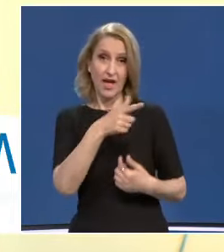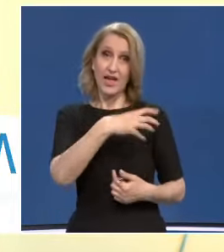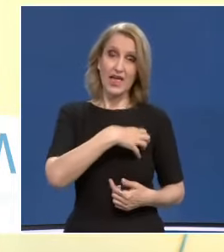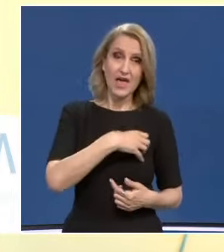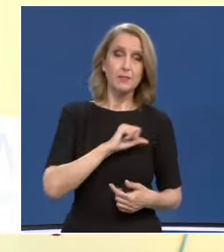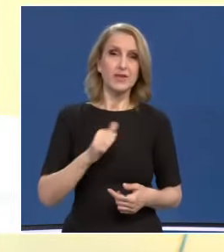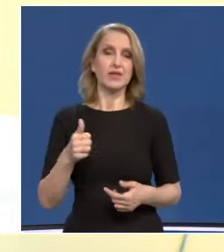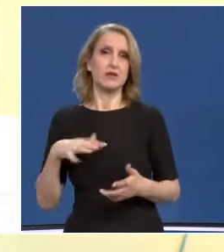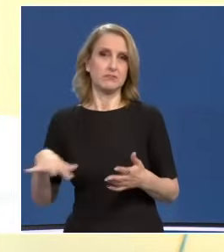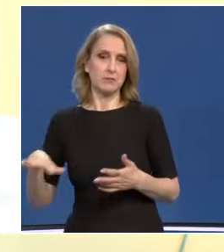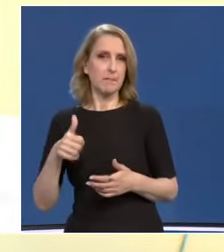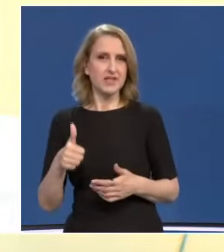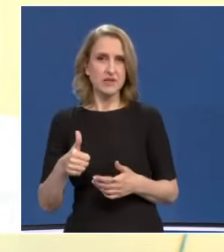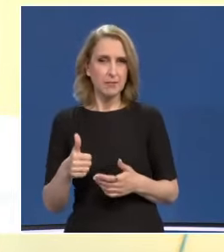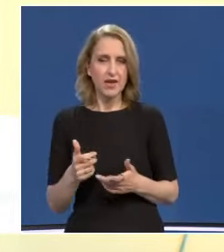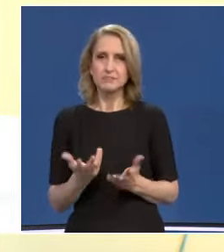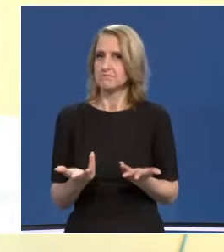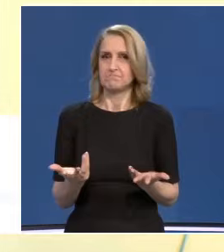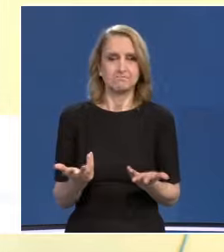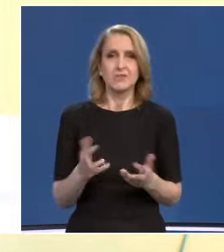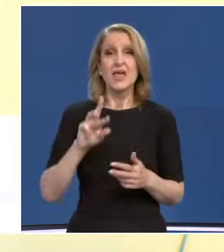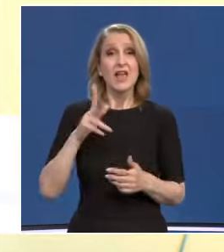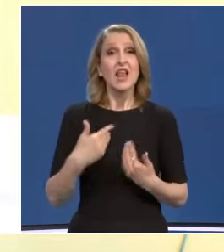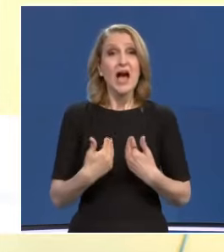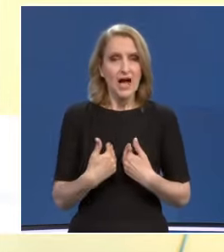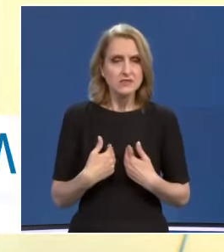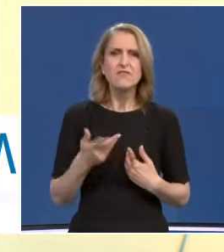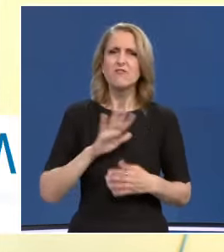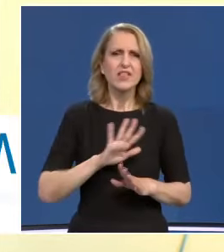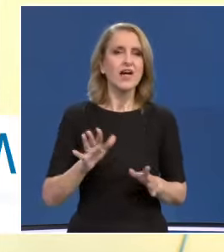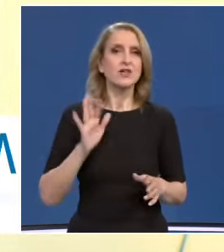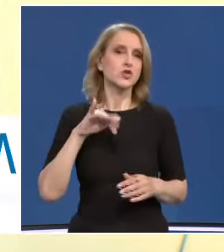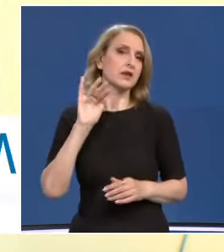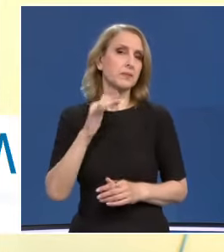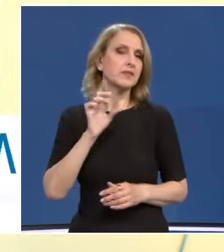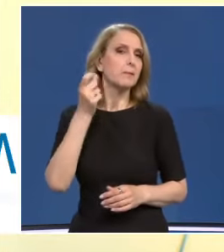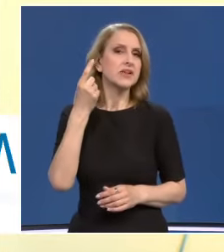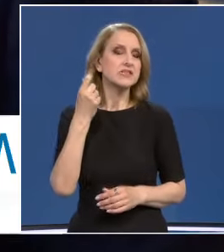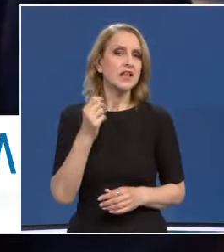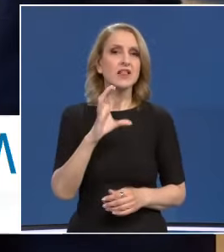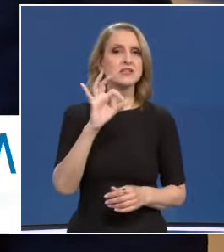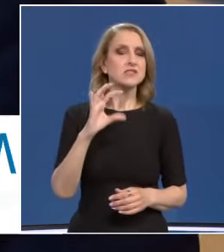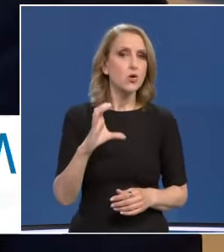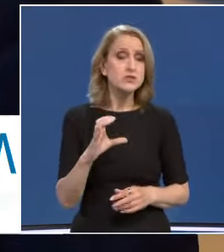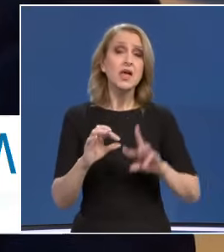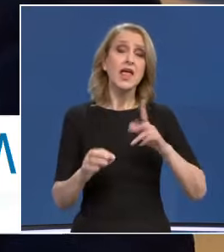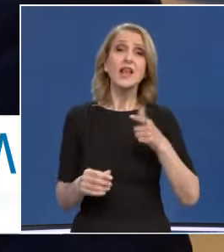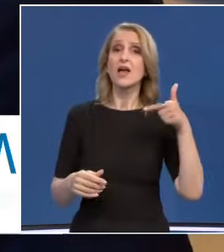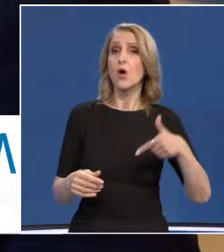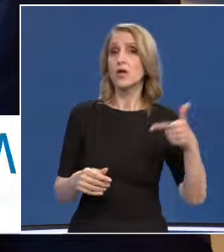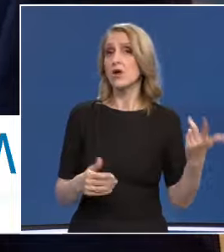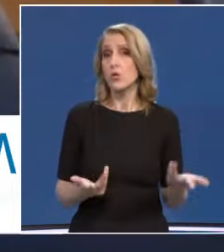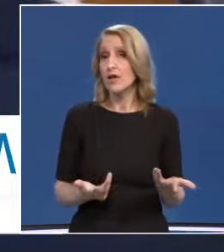и местна коалиция БСП за България, или аз щях да бъда председател на СОС, или господин Георги